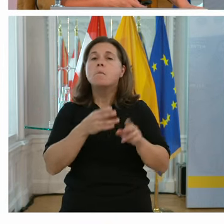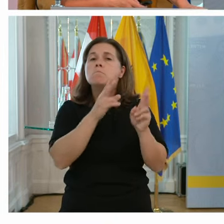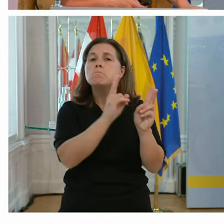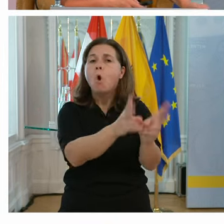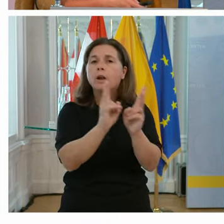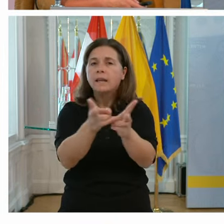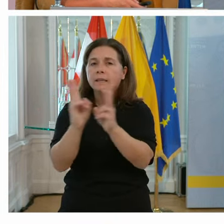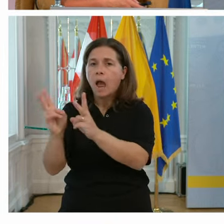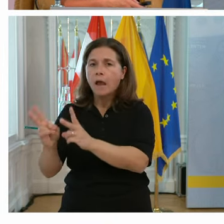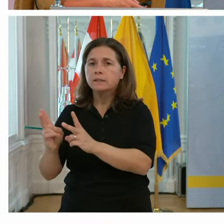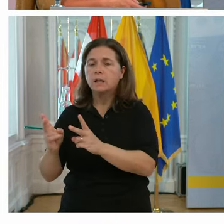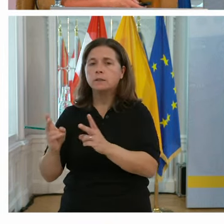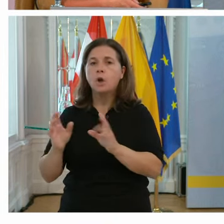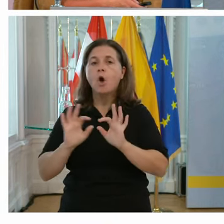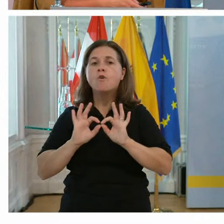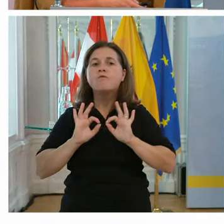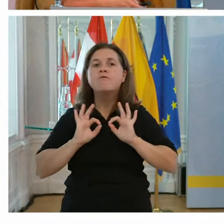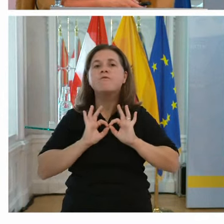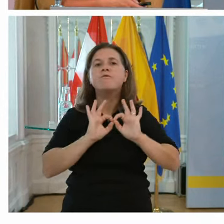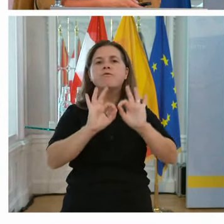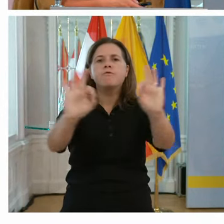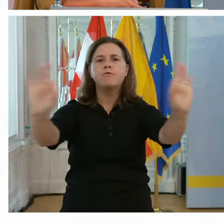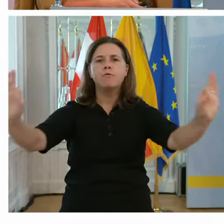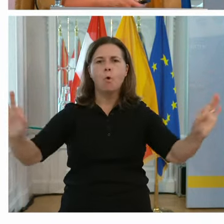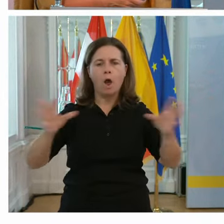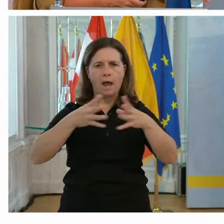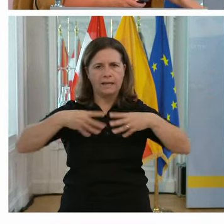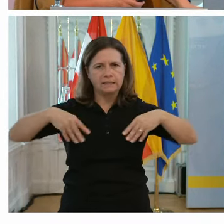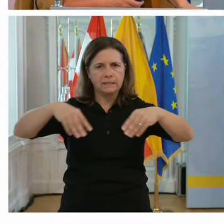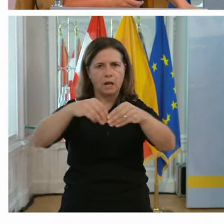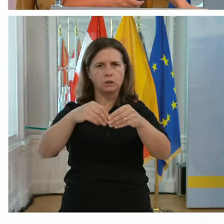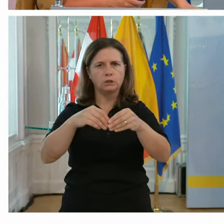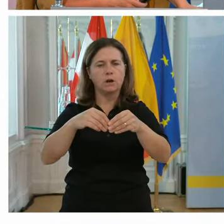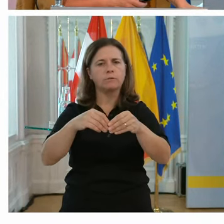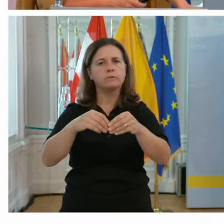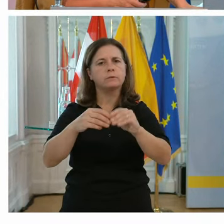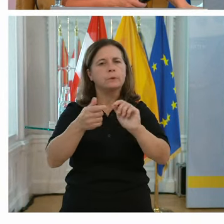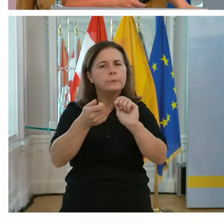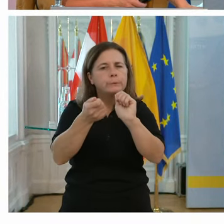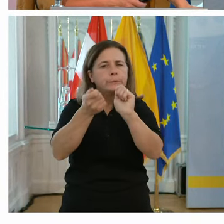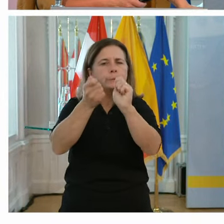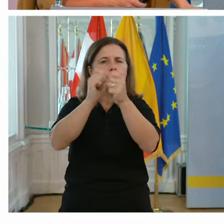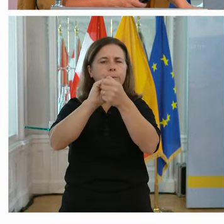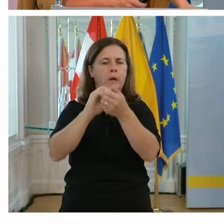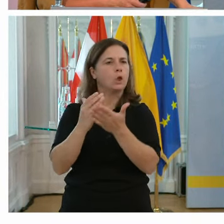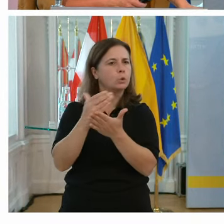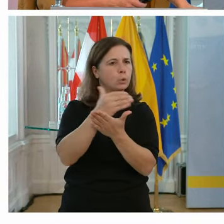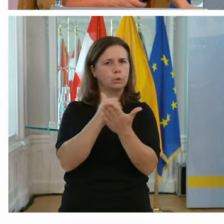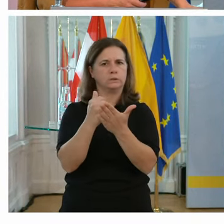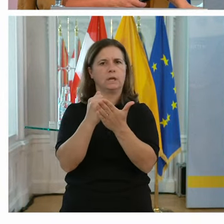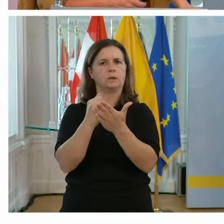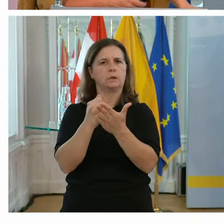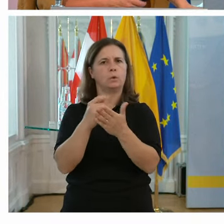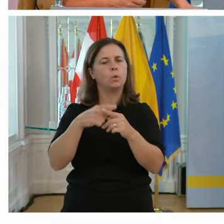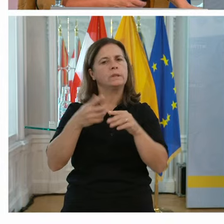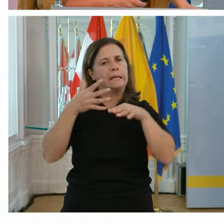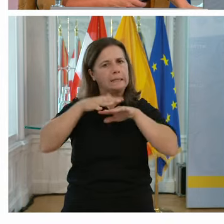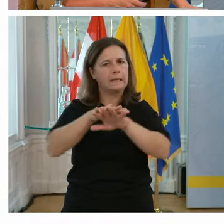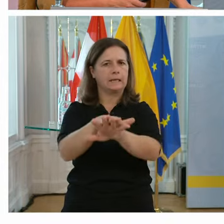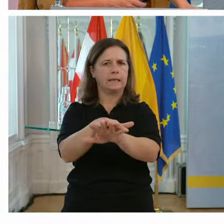für uns gemeinsam gesellschaftlich zu erschließen und auch zu